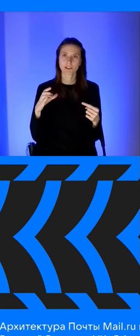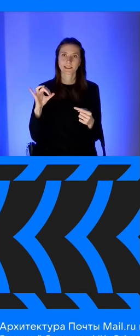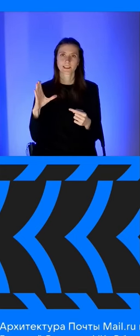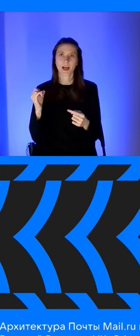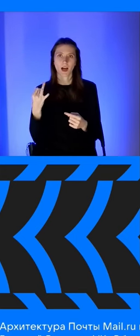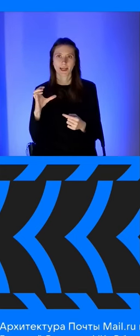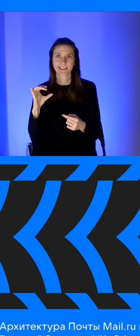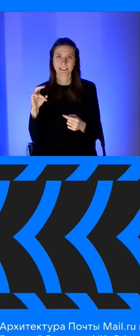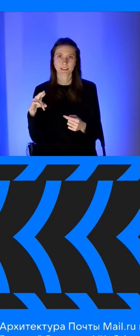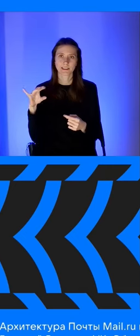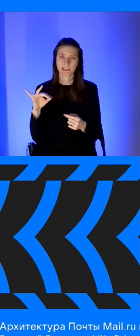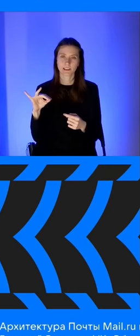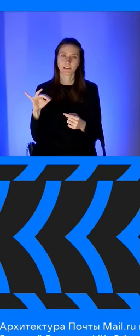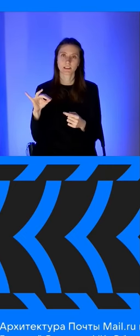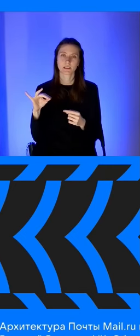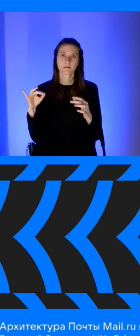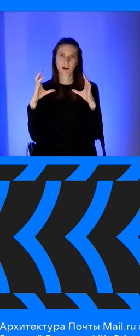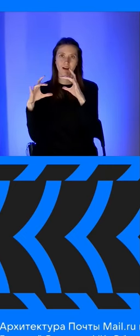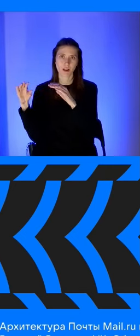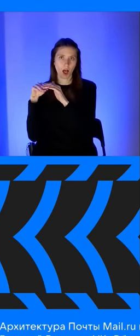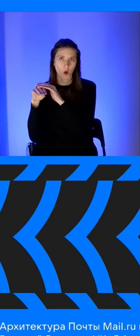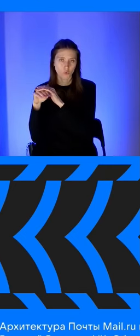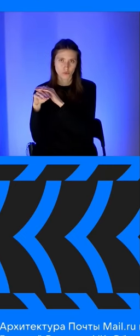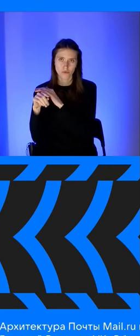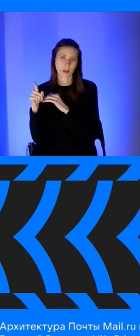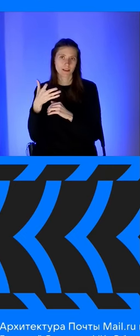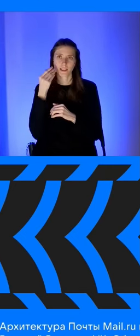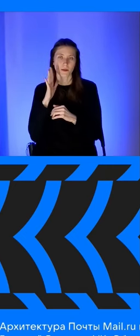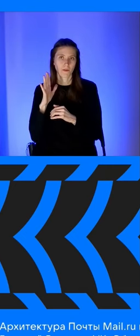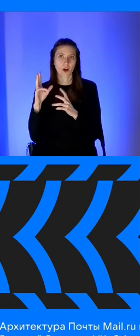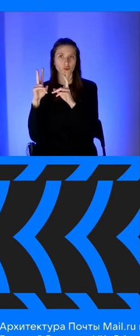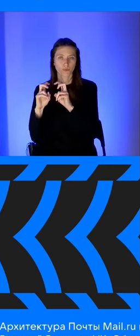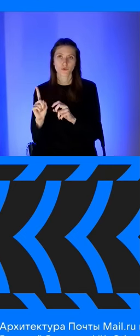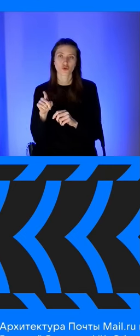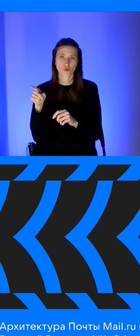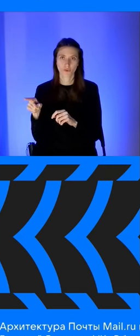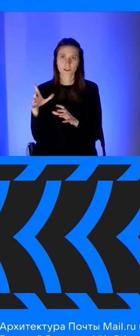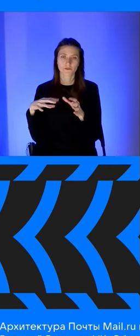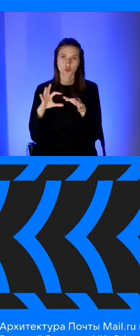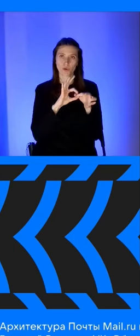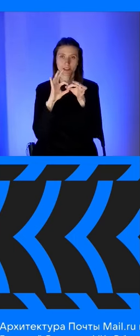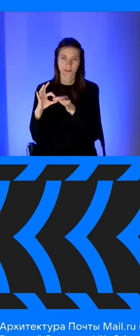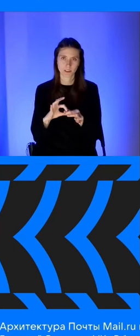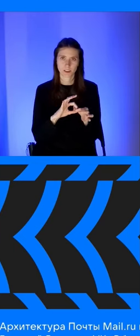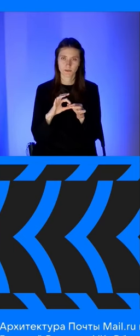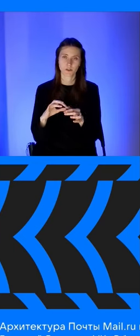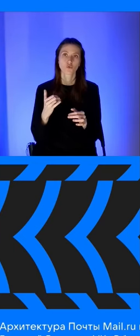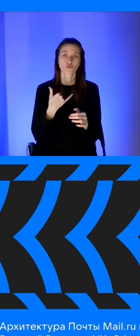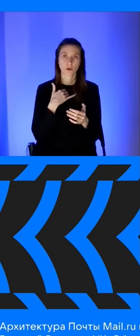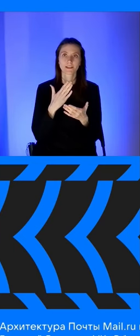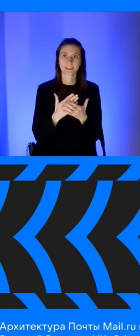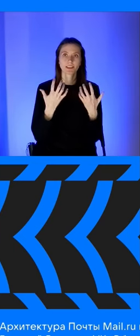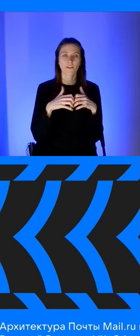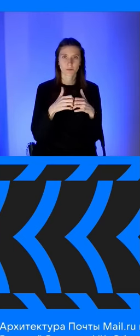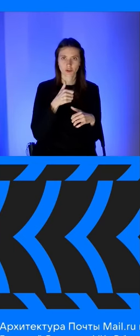пайплайны, которые не забывают проверить, что у вас генерировано это все. То есть у нас есть в пайплайне, помимо линтеров, автотестов, у